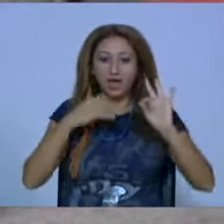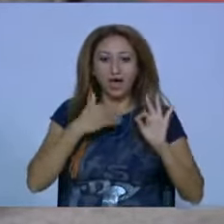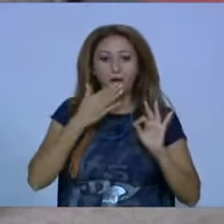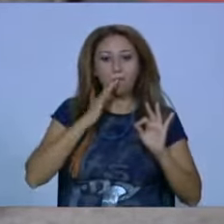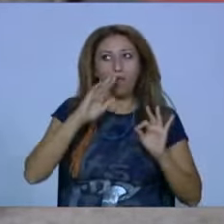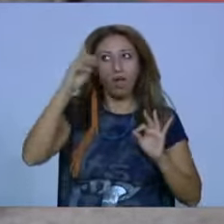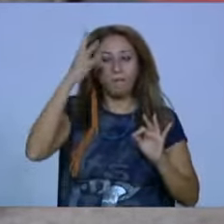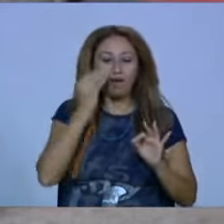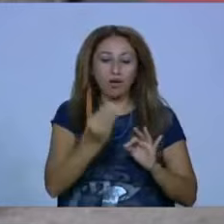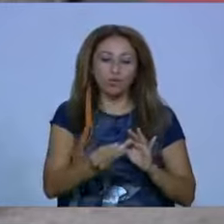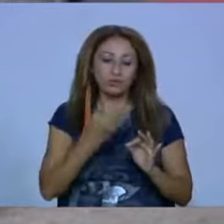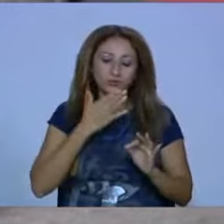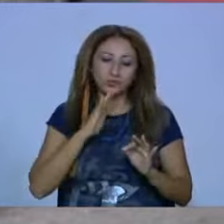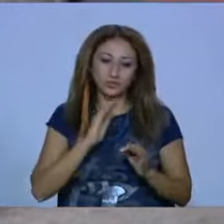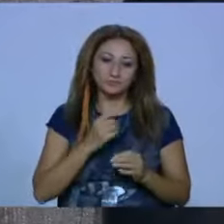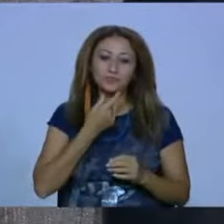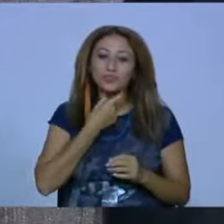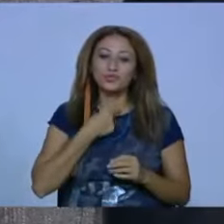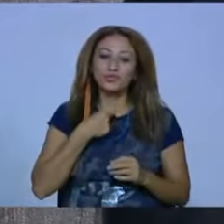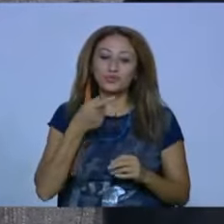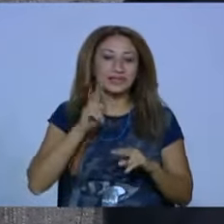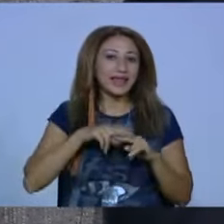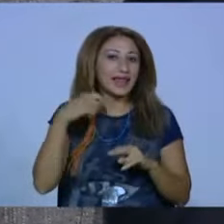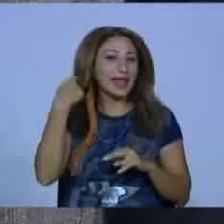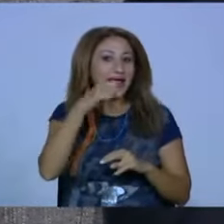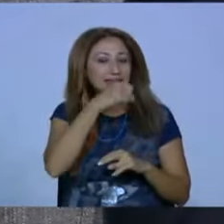من ربنا الحمد لله والله كرم من ربنا هنسمع ايه ثاني منها